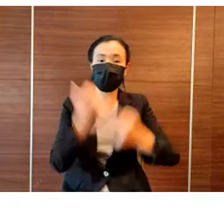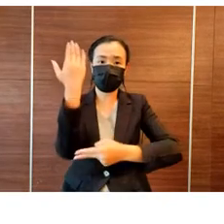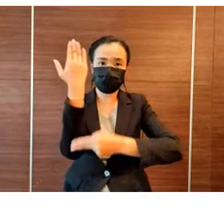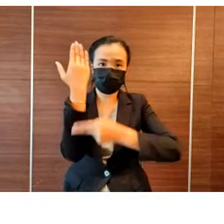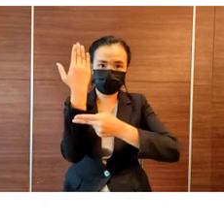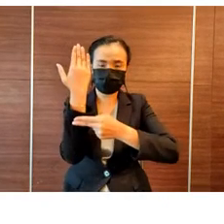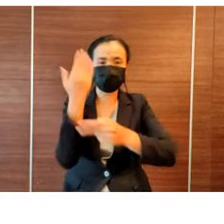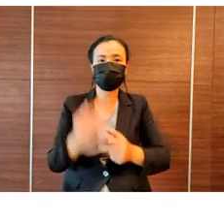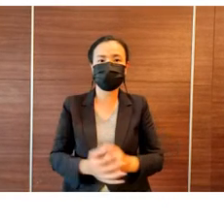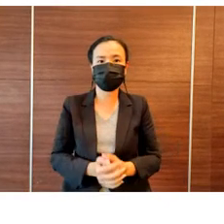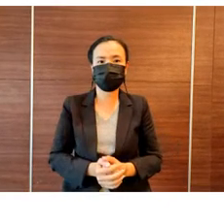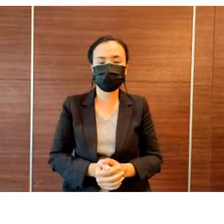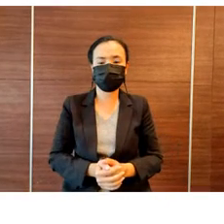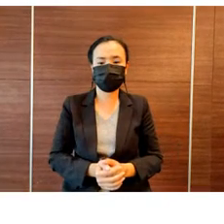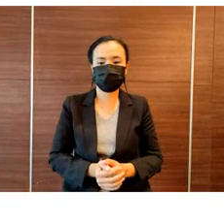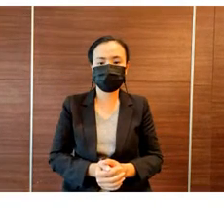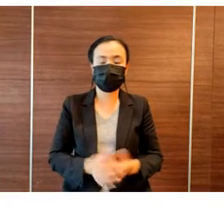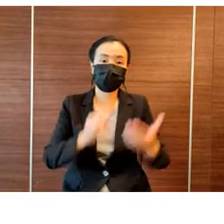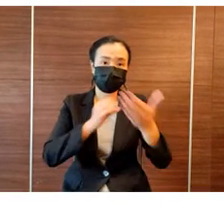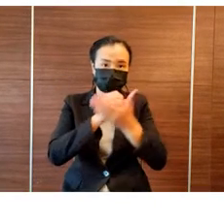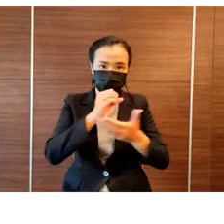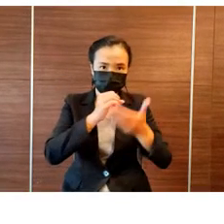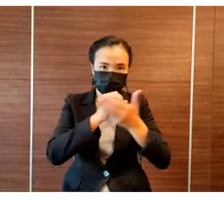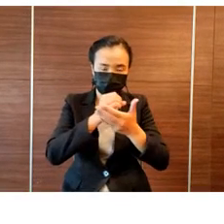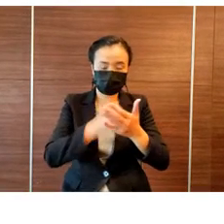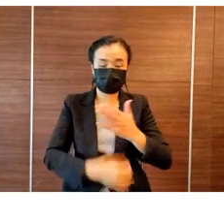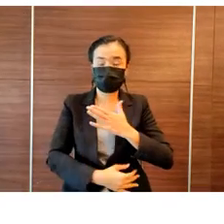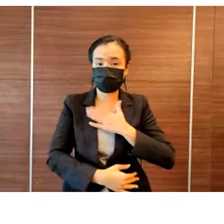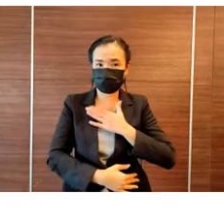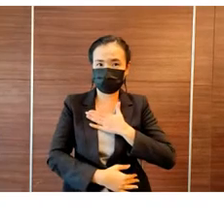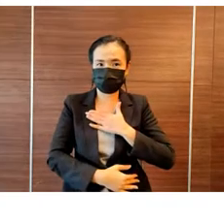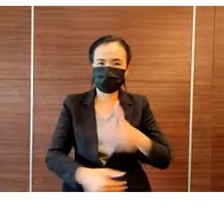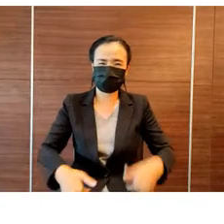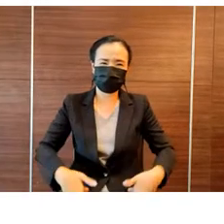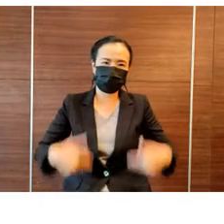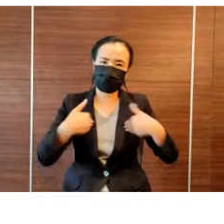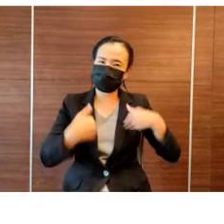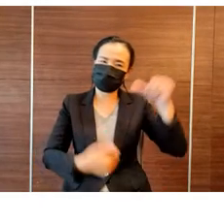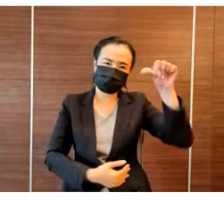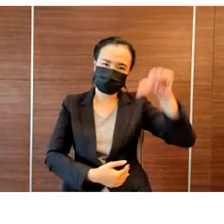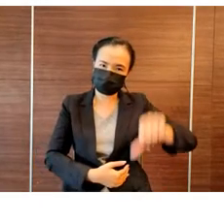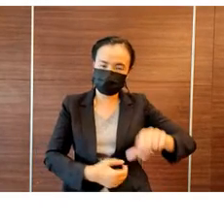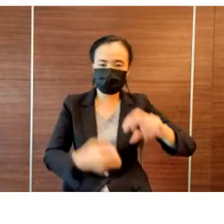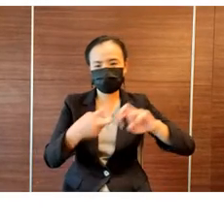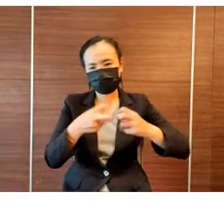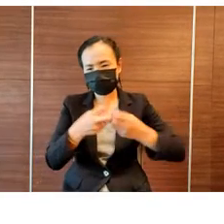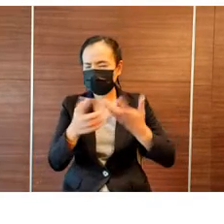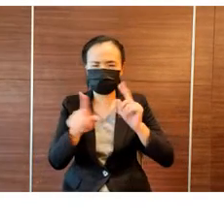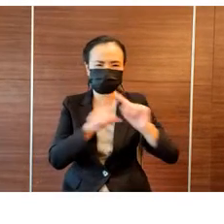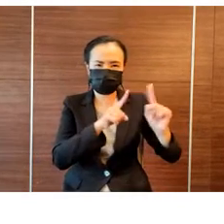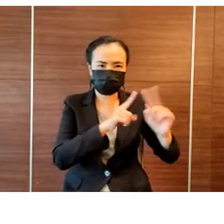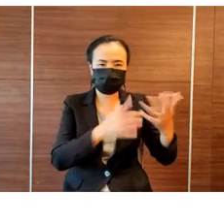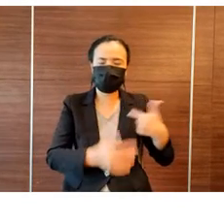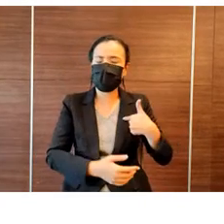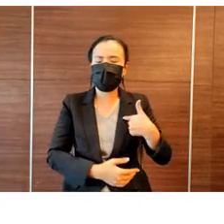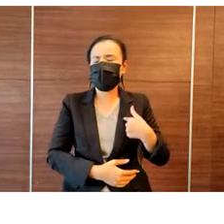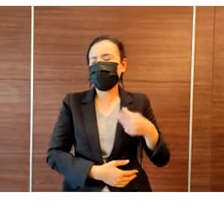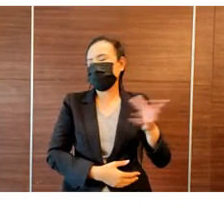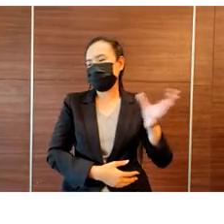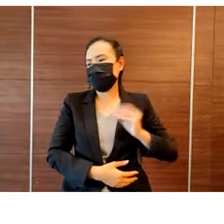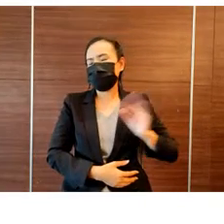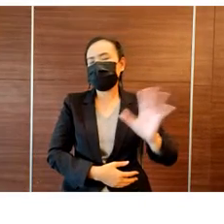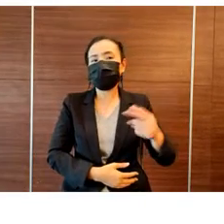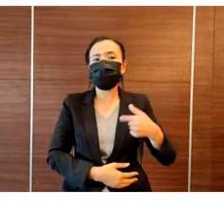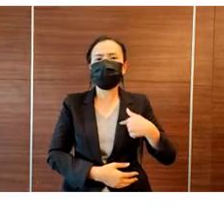ครับช่วงที่ใช้ยาผมก็ชีวิตก็ตกต่ำมีปัญหาด้านนู้นนี่แล้วก็ปฏิเสธตัวเองเสมอว่า